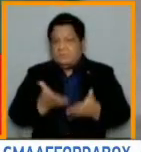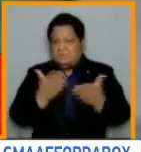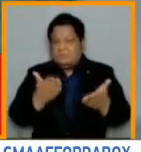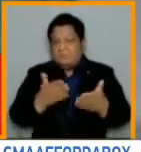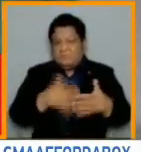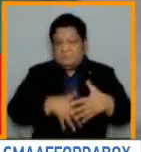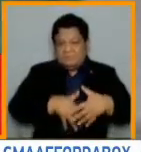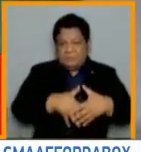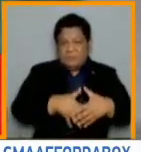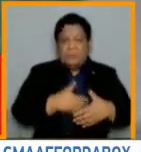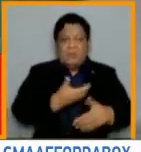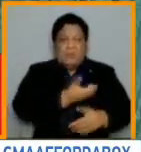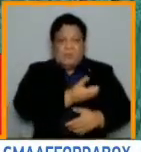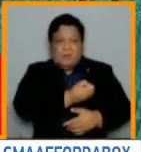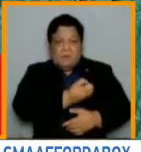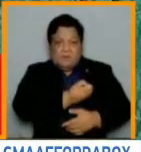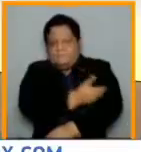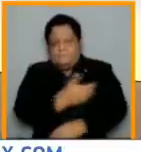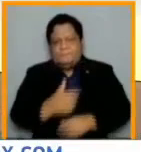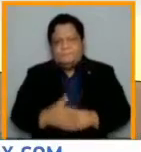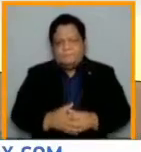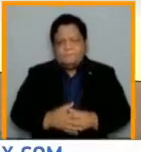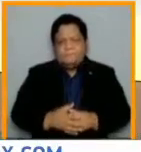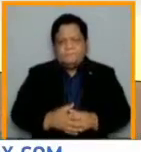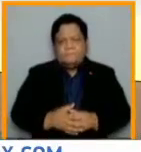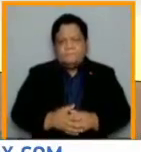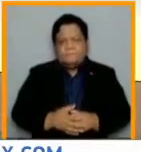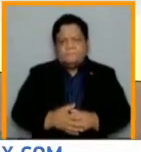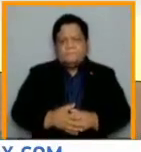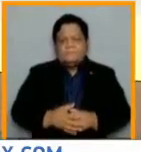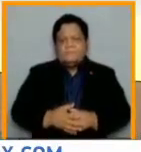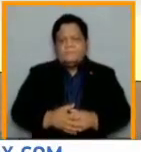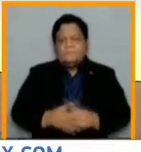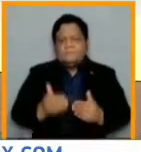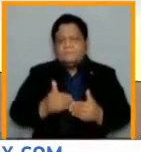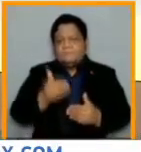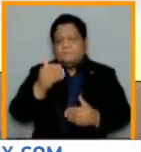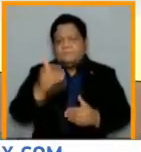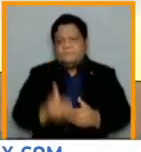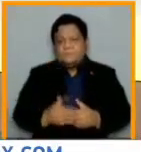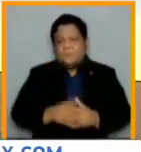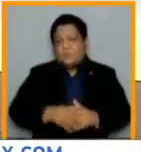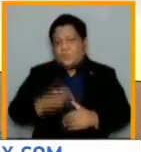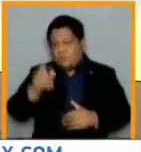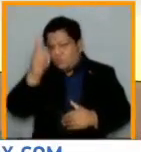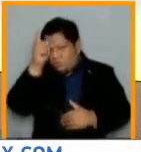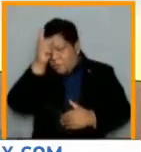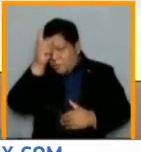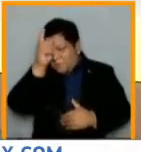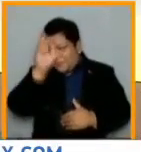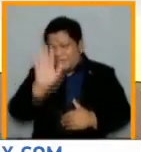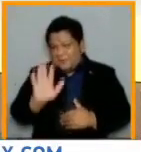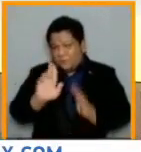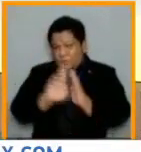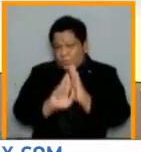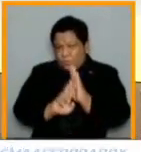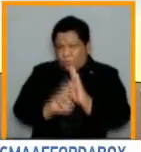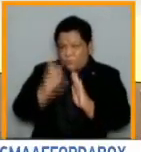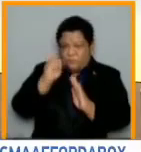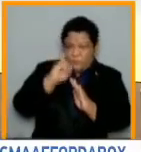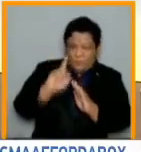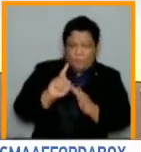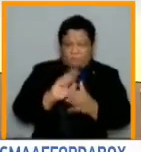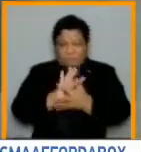mga plano palang magbuntis. Luluwagan na ng Germany ang COVID-19 restrictions sa kanilang bansa sa susunod na